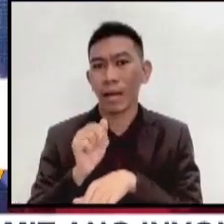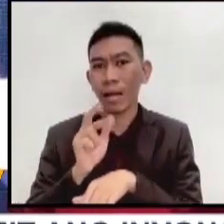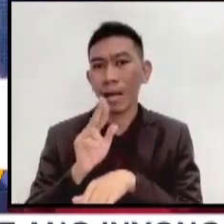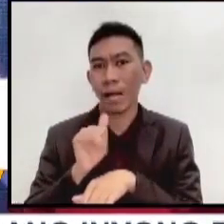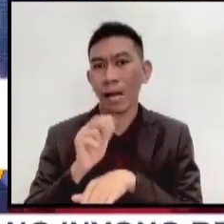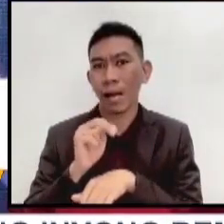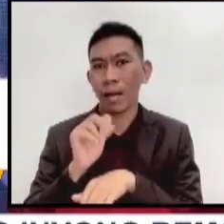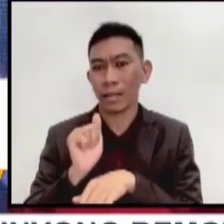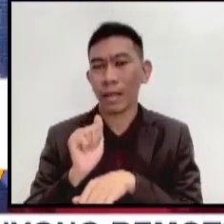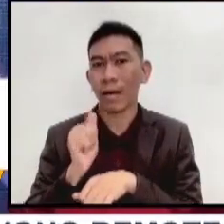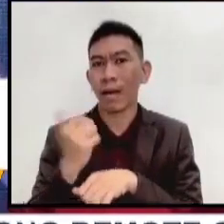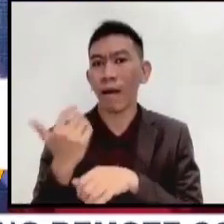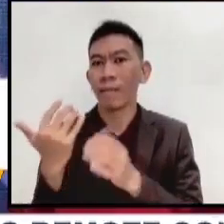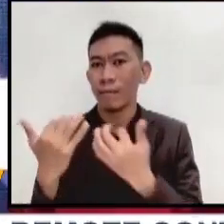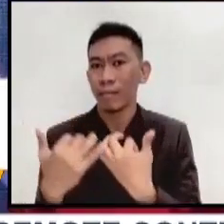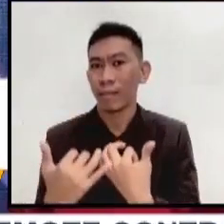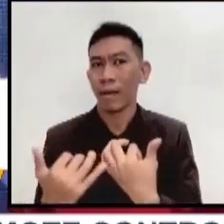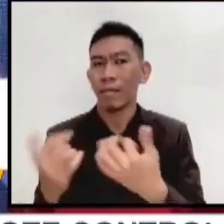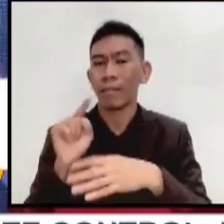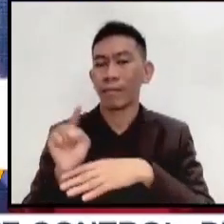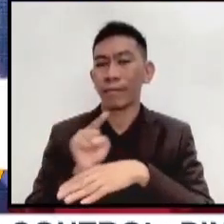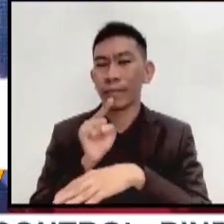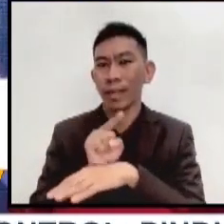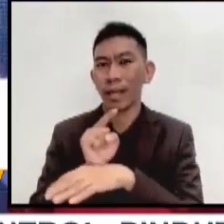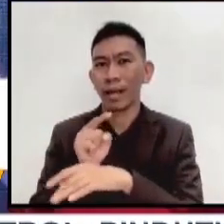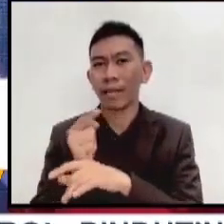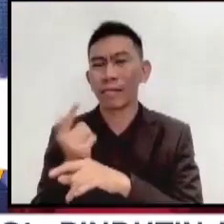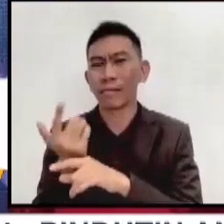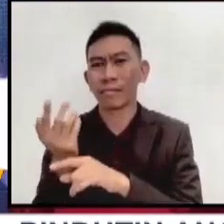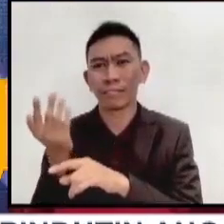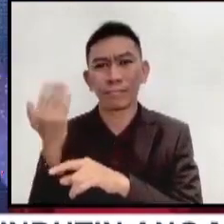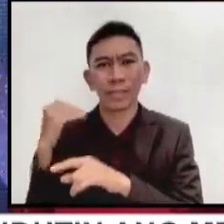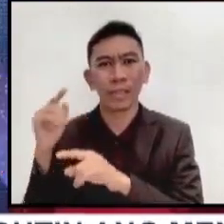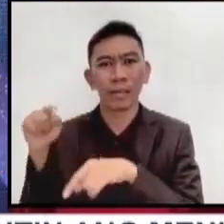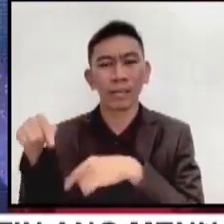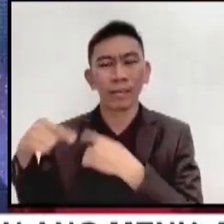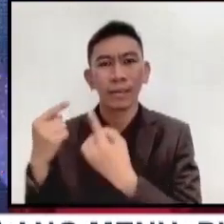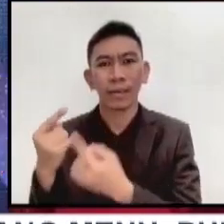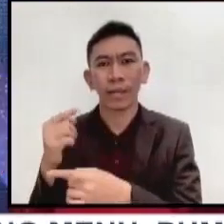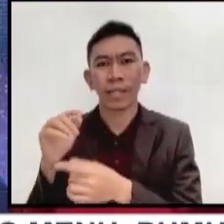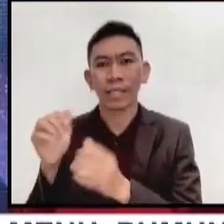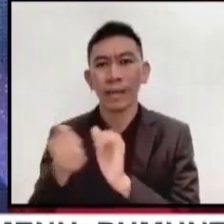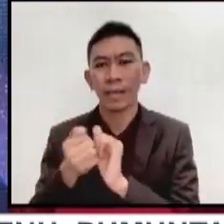noong kanyang Billboard performance kasama si The Weeknd noong 2021.